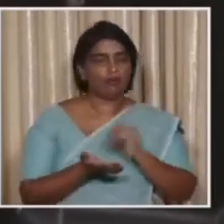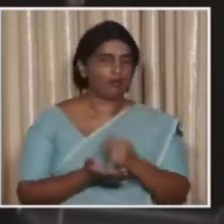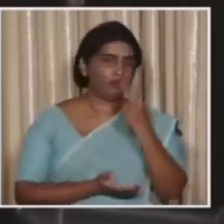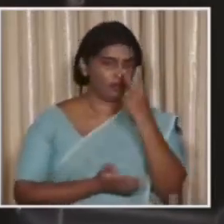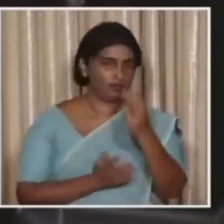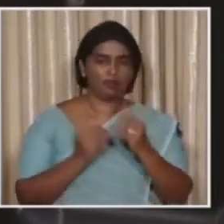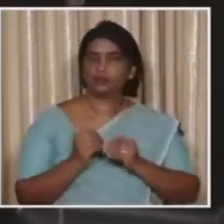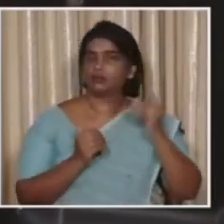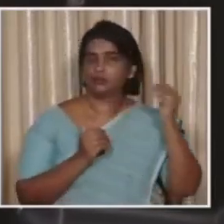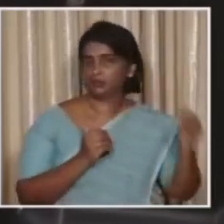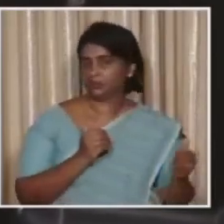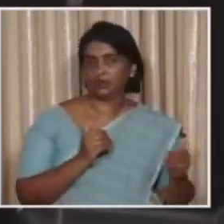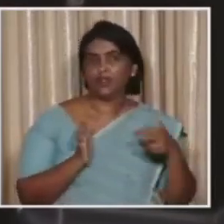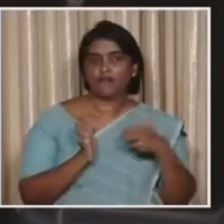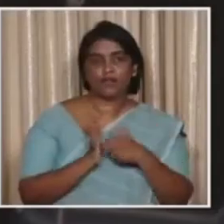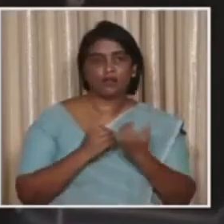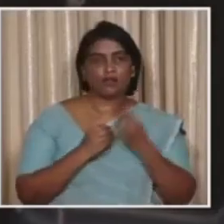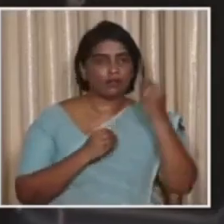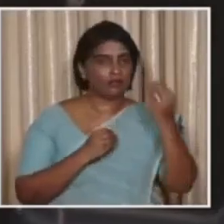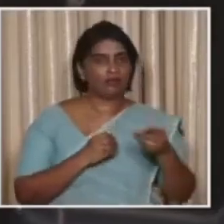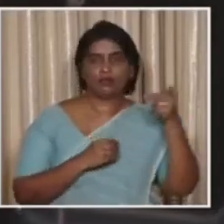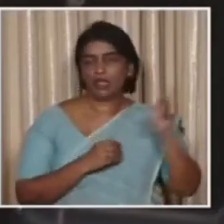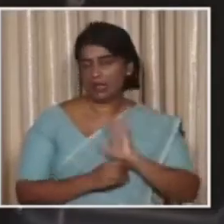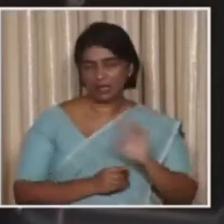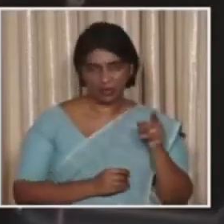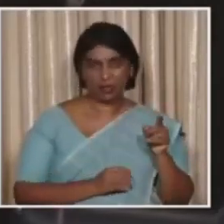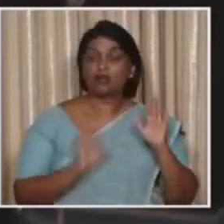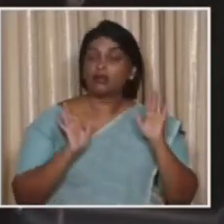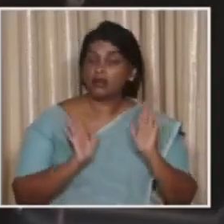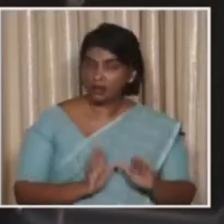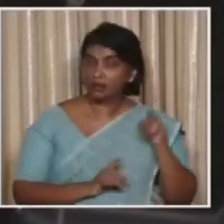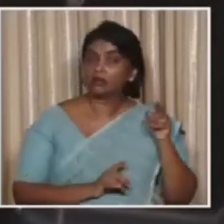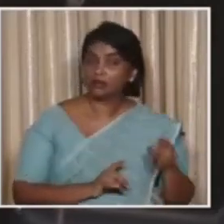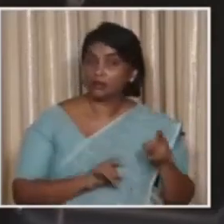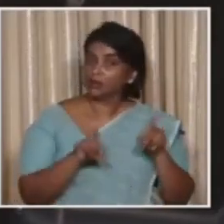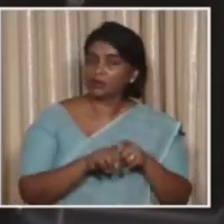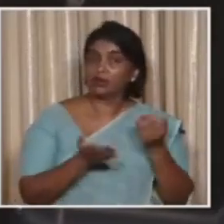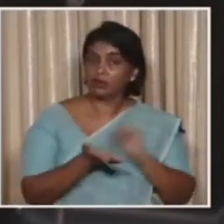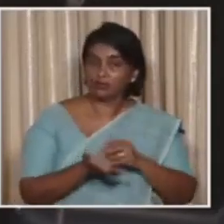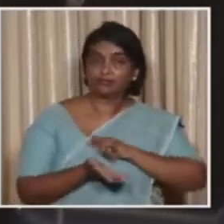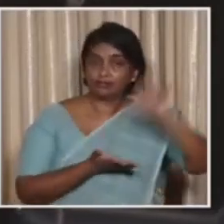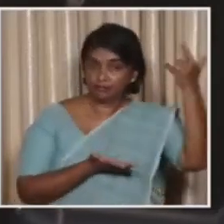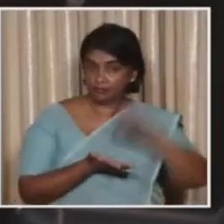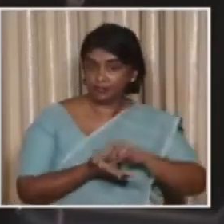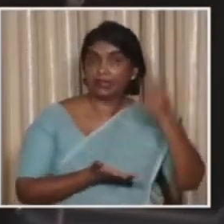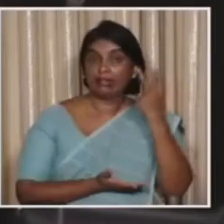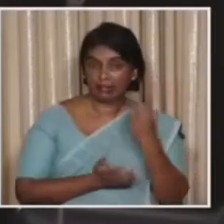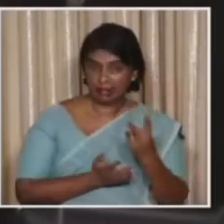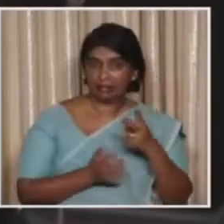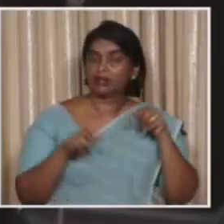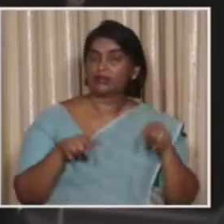මොකද එතනින් එහාට වීසා කාලය ලබා දීමක් ඒ හරහා සිද්ධ වෙන්නේ නැහැ. නමුත් ඒ විදියට දෙපාරක් ගිහිල්ලා ආපු අය